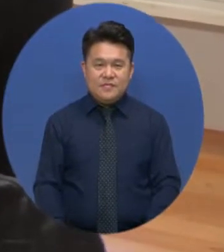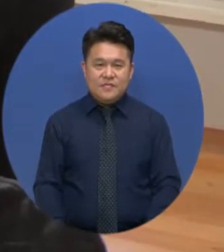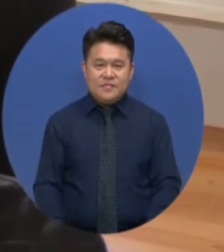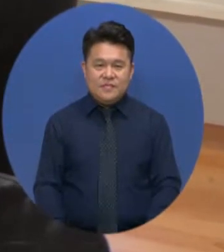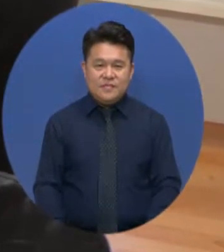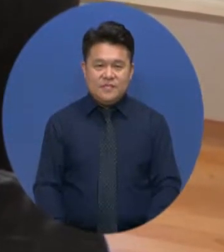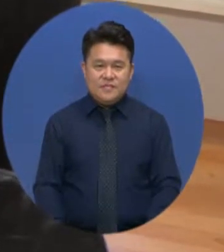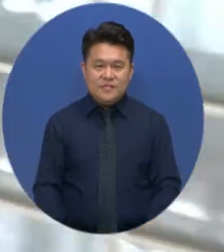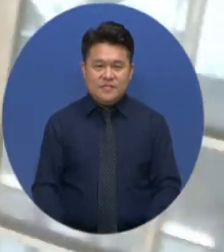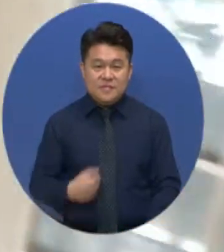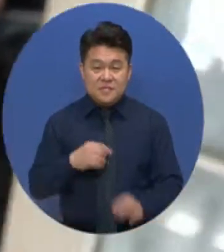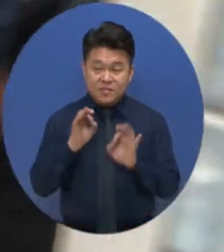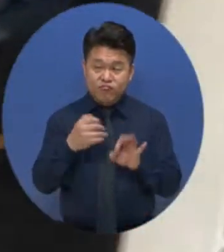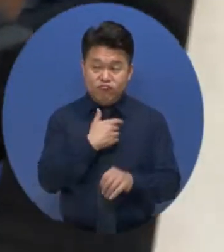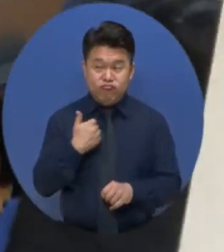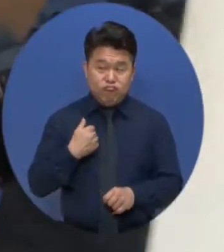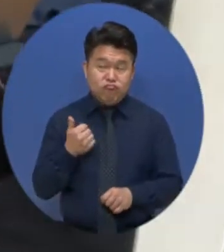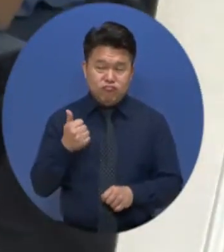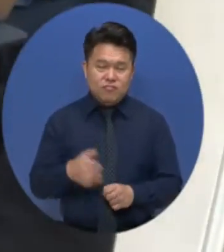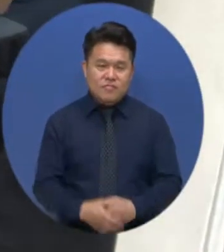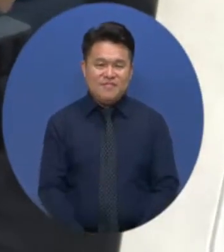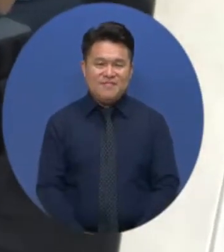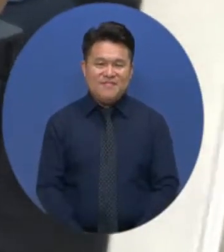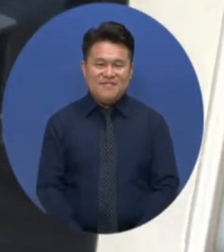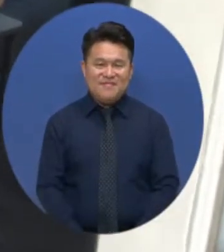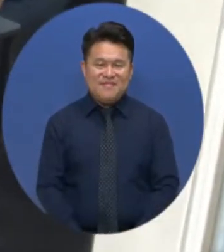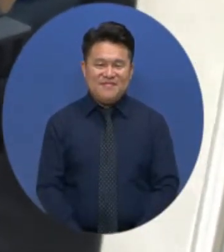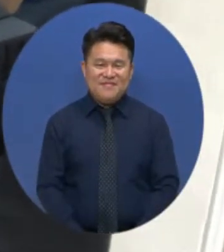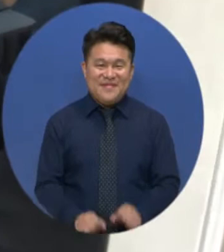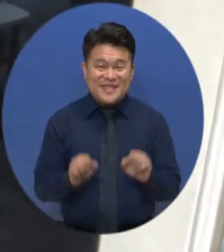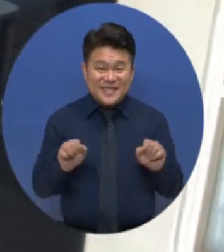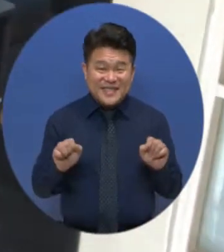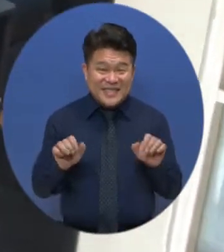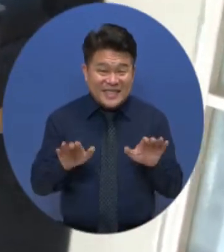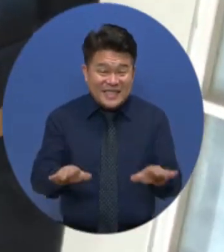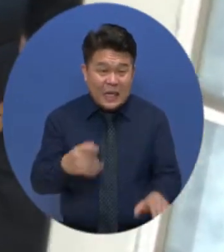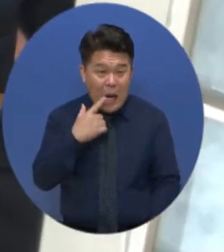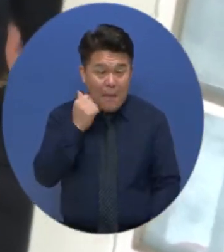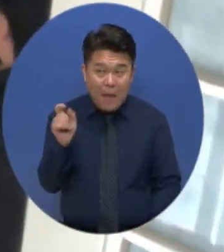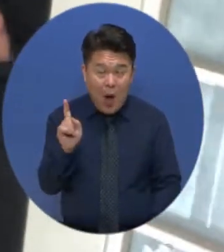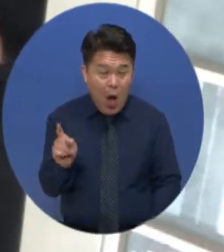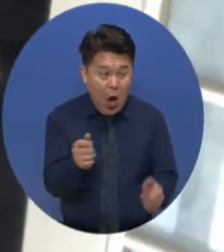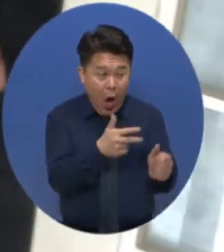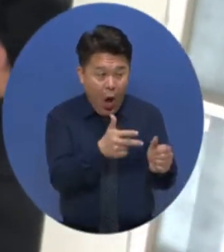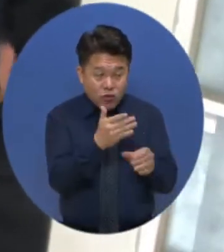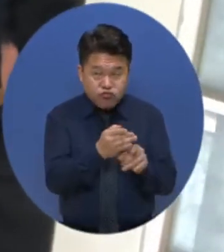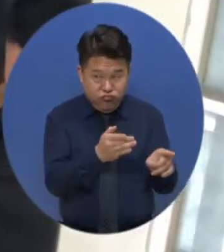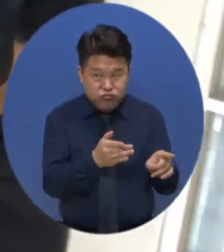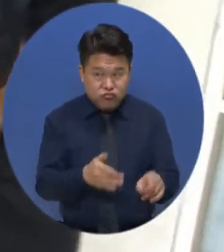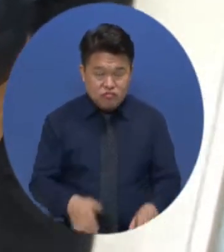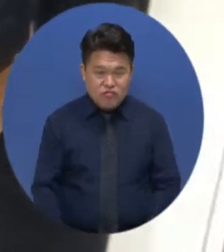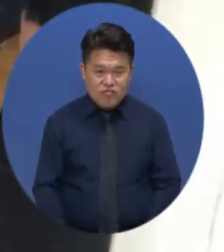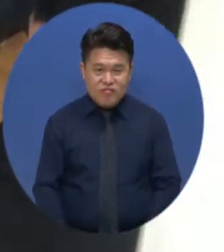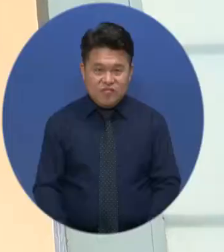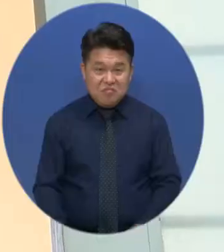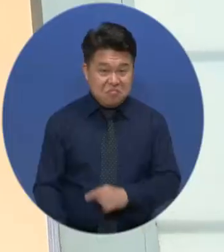보기에는 든든하고 자주 그리고 우리 가족이 유일했는데 사실 미진이들은 전혀 몰랐어요.